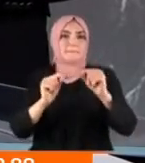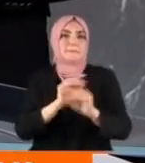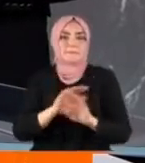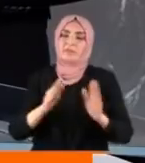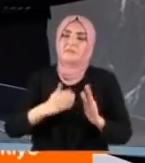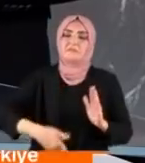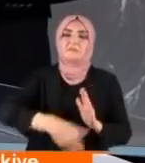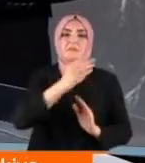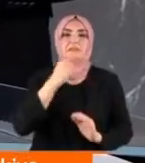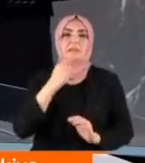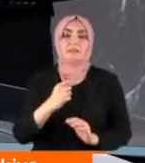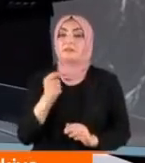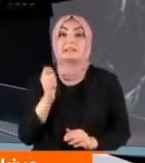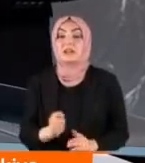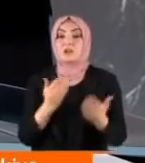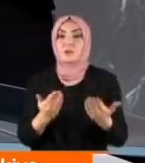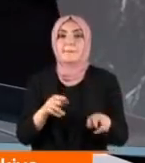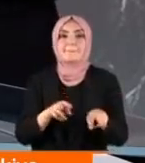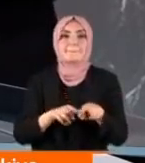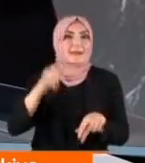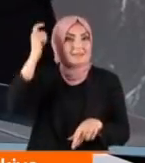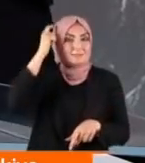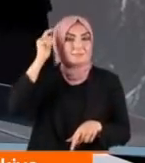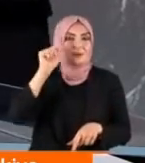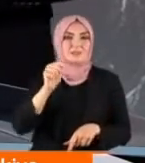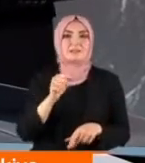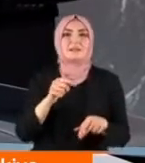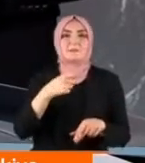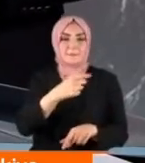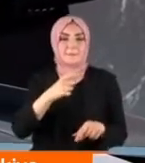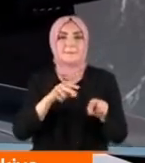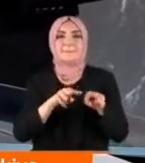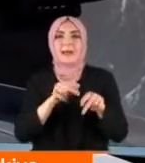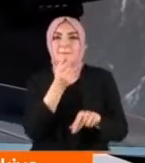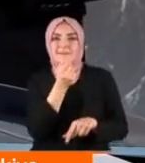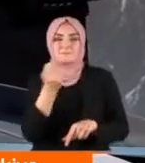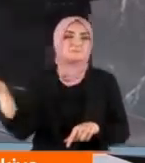etmişti. Yorgun mermi. Aile onu başka bir hastaneye götürünce ortaya çıktı mesele.